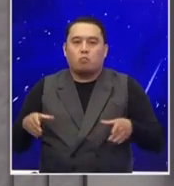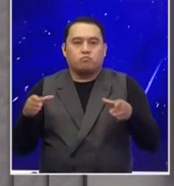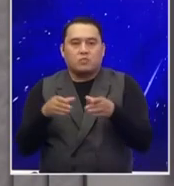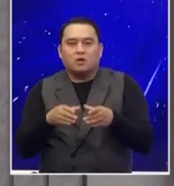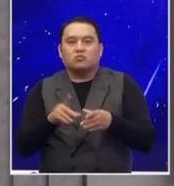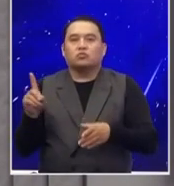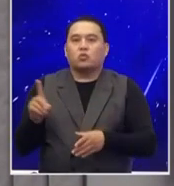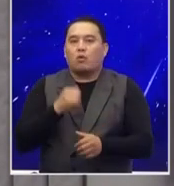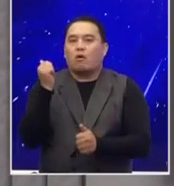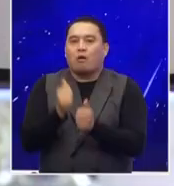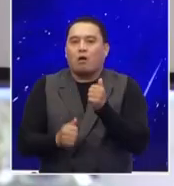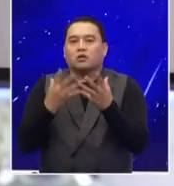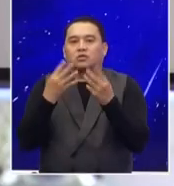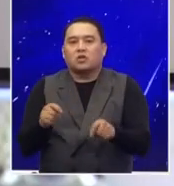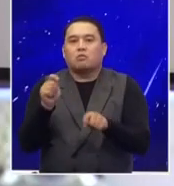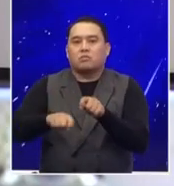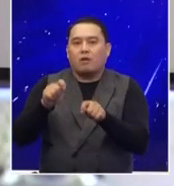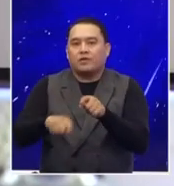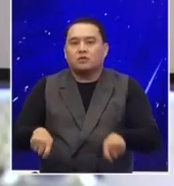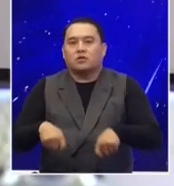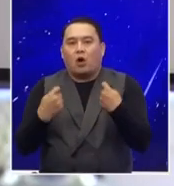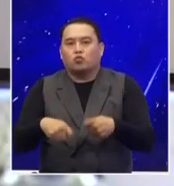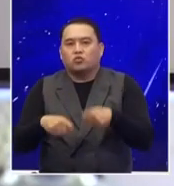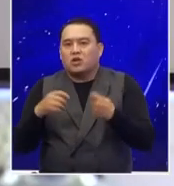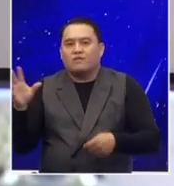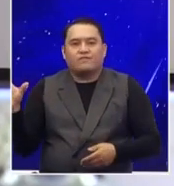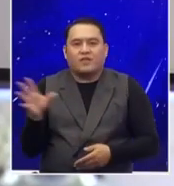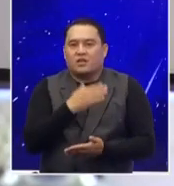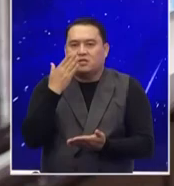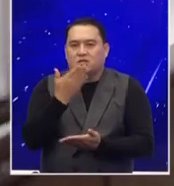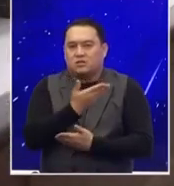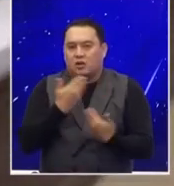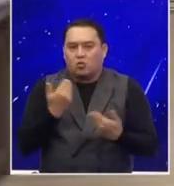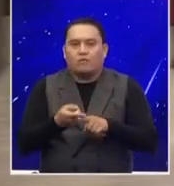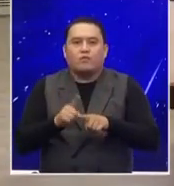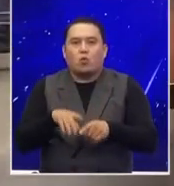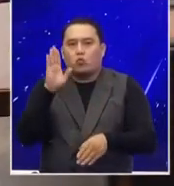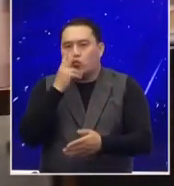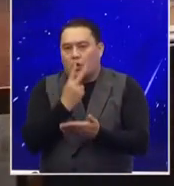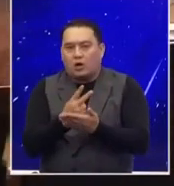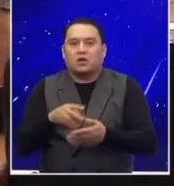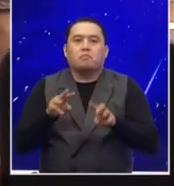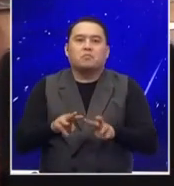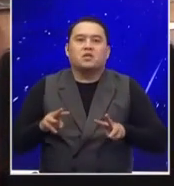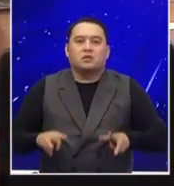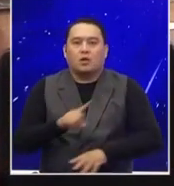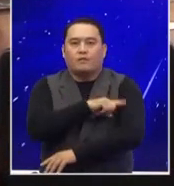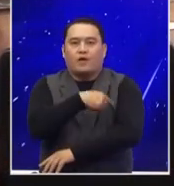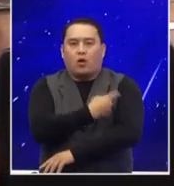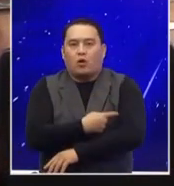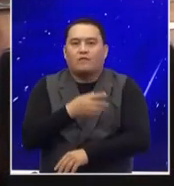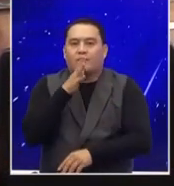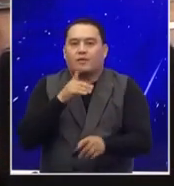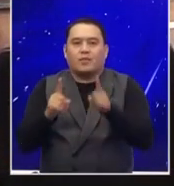группы. Несмотря на каждодневные рейды, нарушения практически не выявляются. На это указал и министр здравоохранения Алексей Цой во